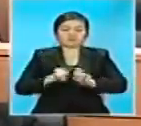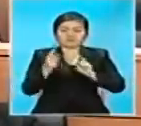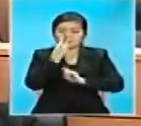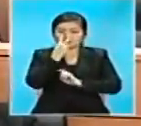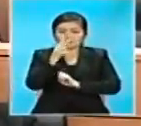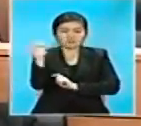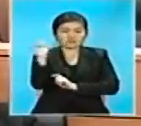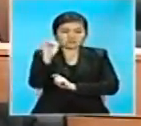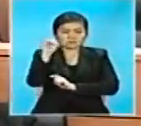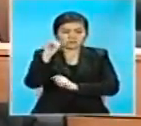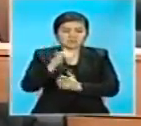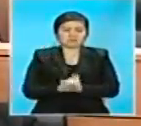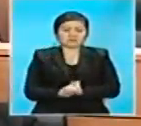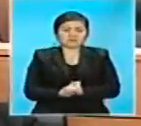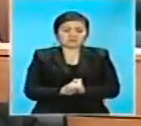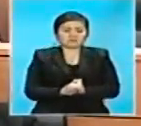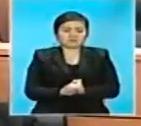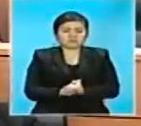ครไปคัดค้าน